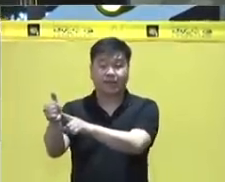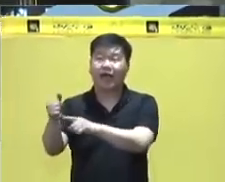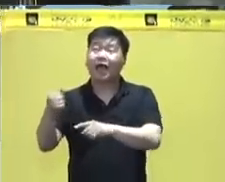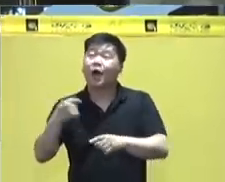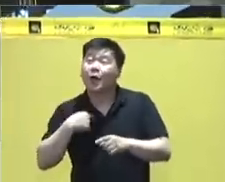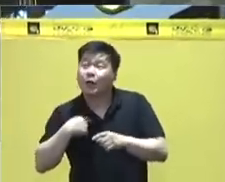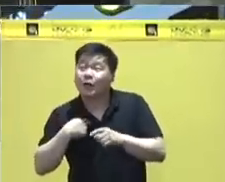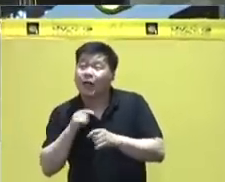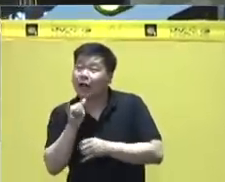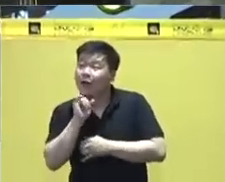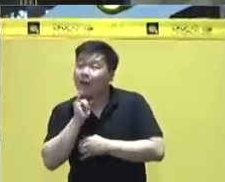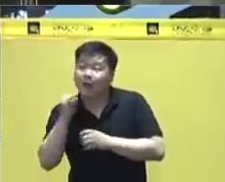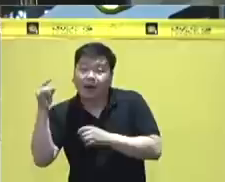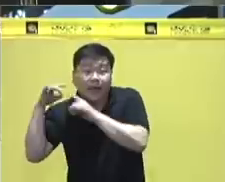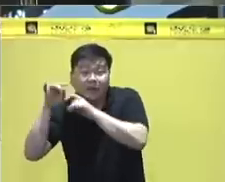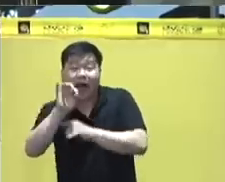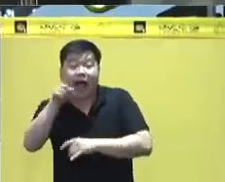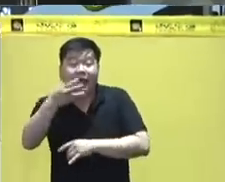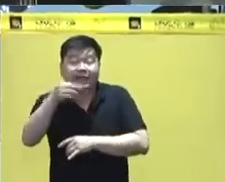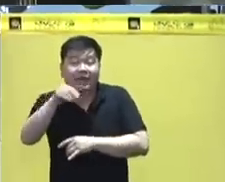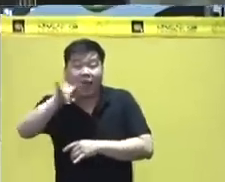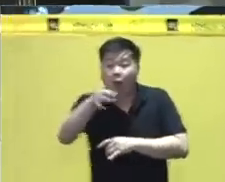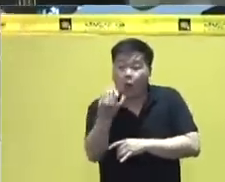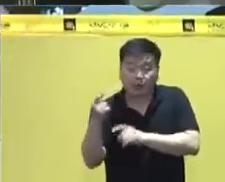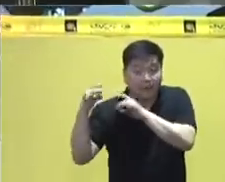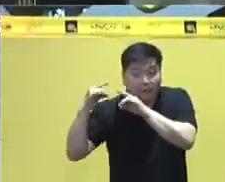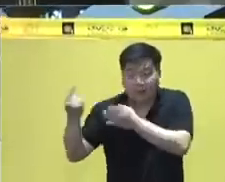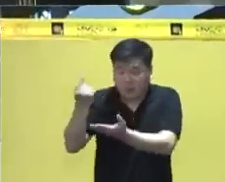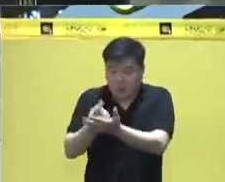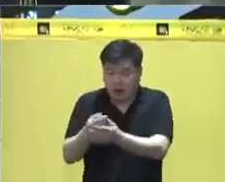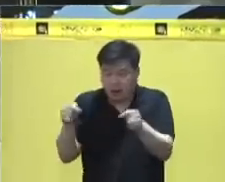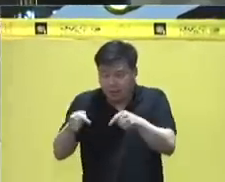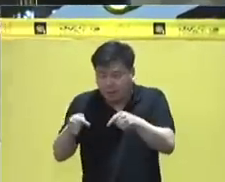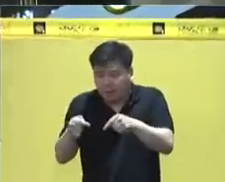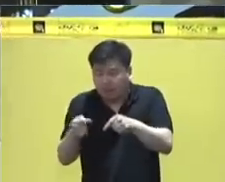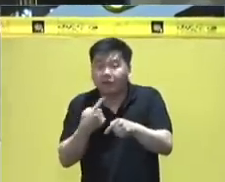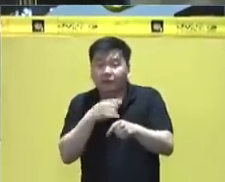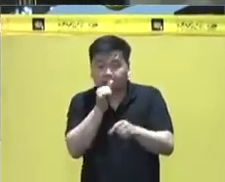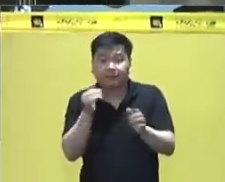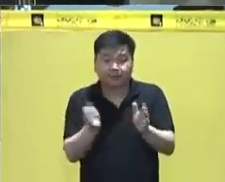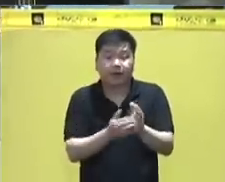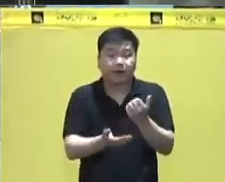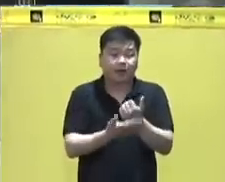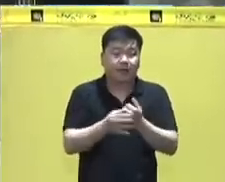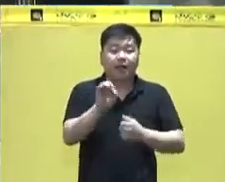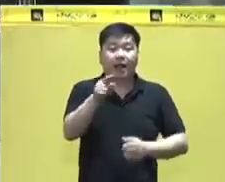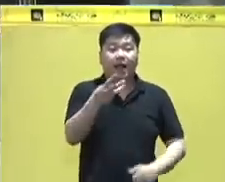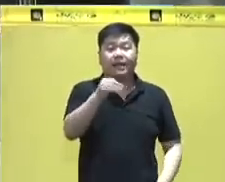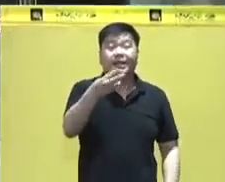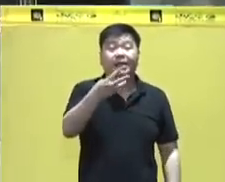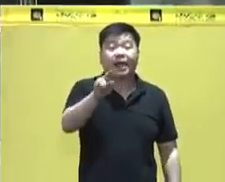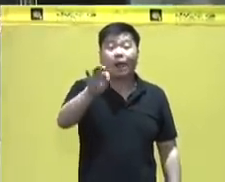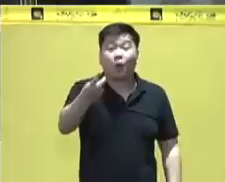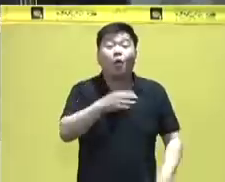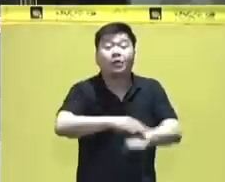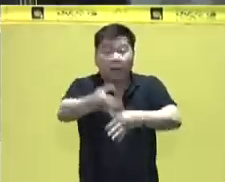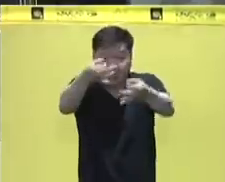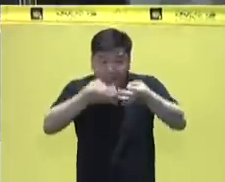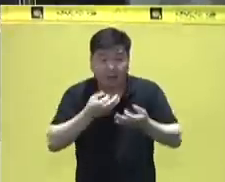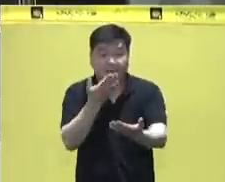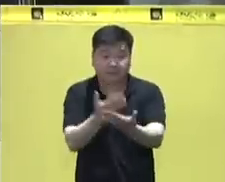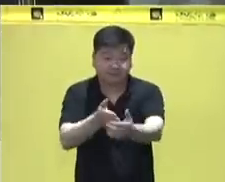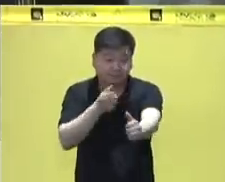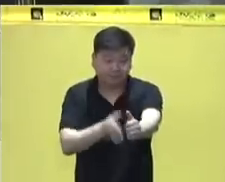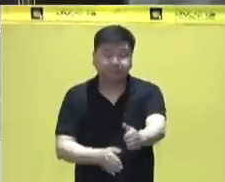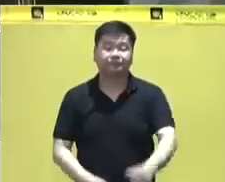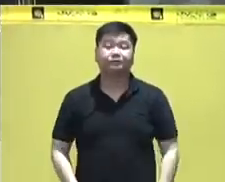알릴레오에서 또 합을 맞추셔서 여러 가지 한반도 정책이나 남북 그 관계에도 풀어주셨기 때문에 알릴레오를 다시 한번 봐주시기를